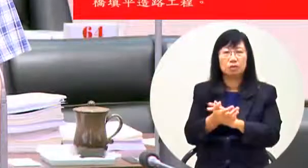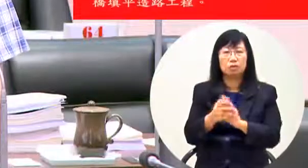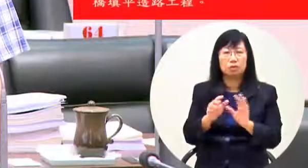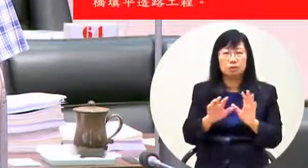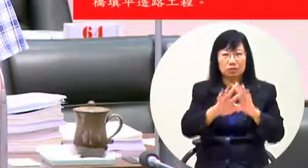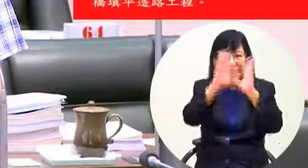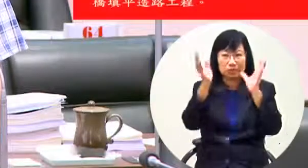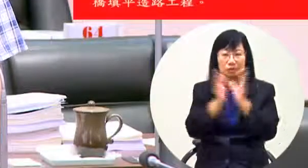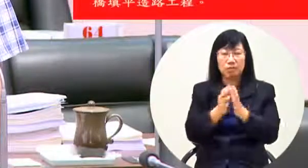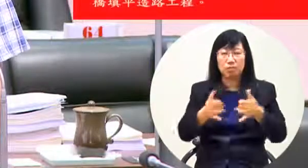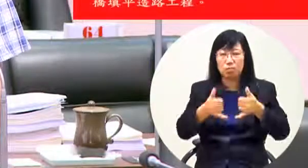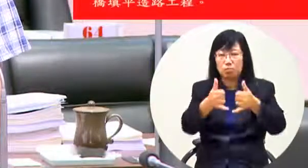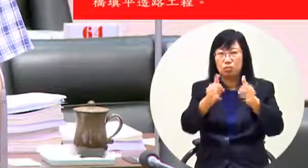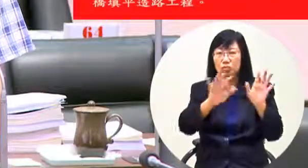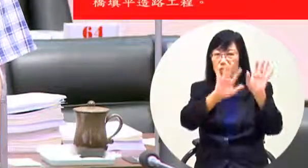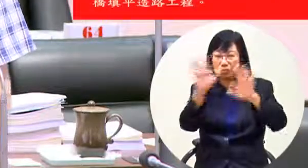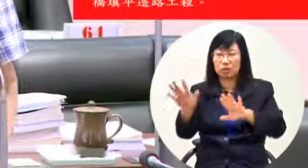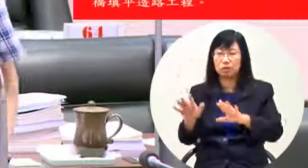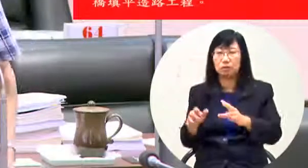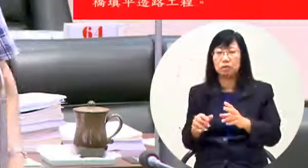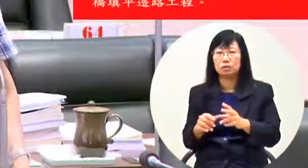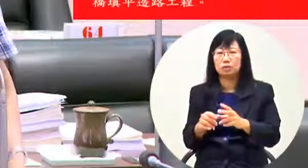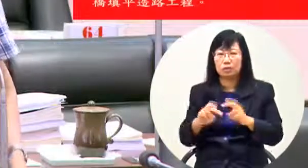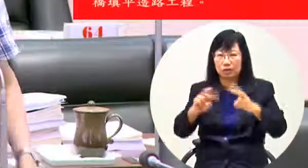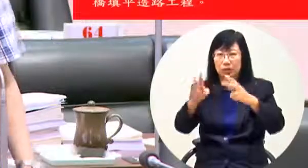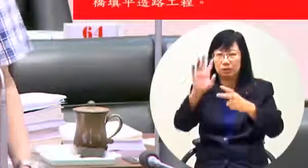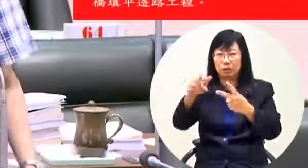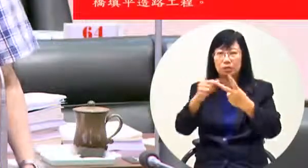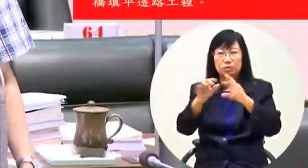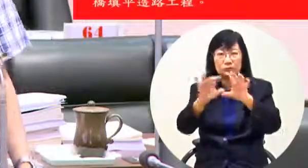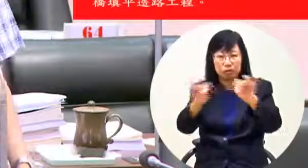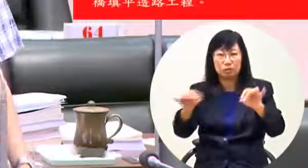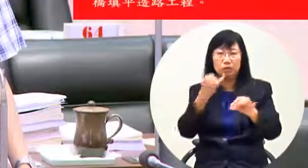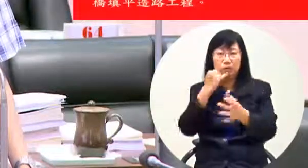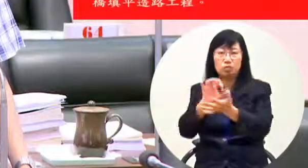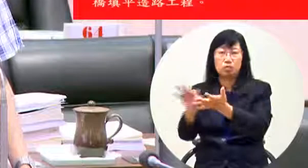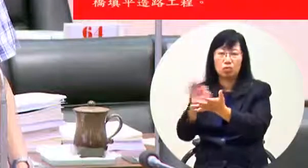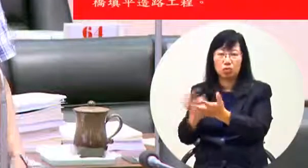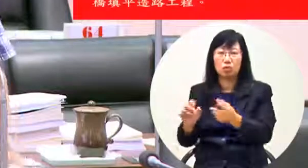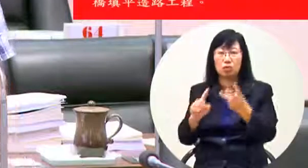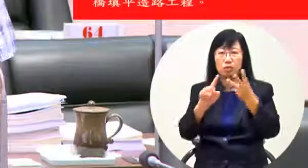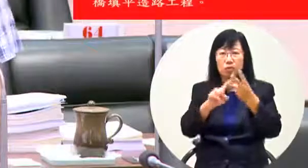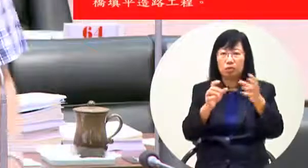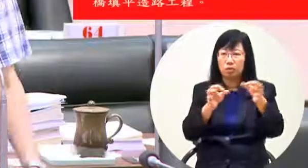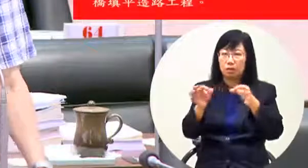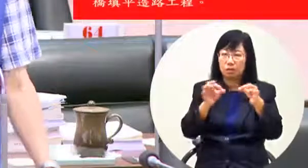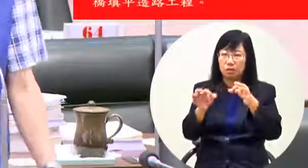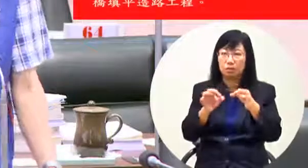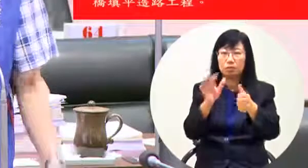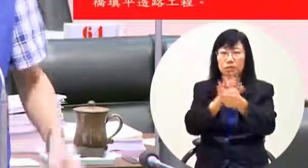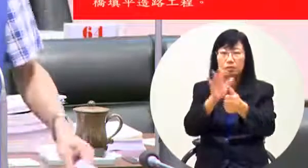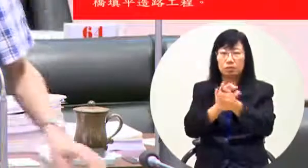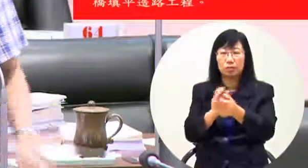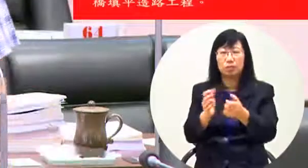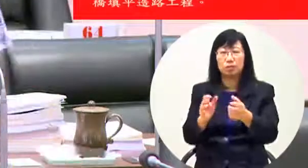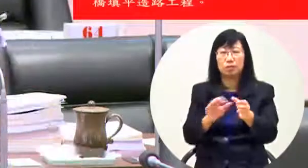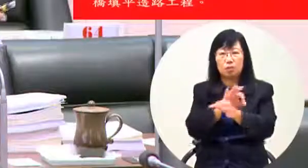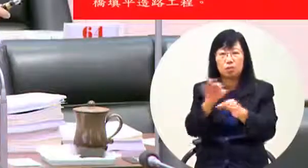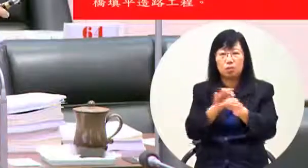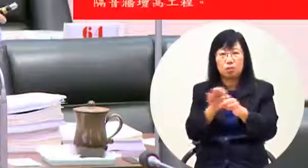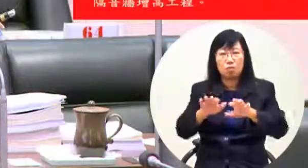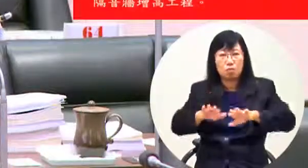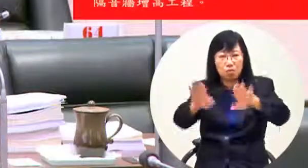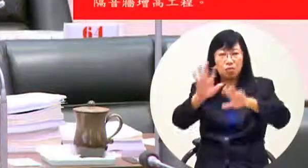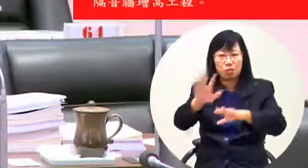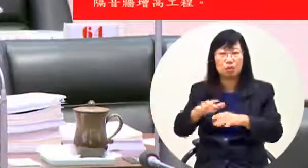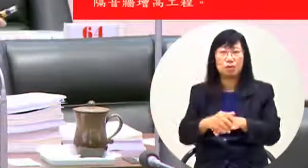够好好的善加利用，商家的生意都能够兴隆，这才是我们后铁路地下化应该做的。还再